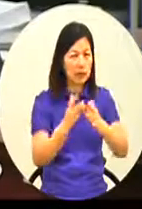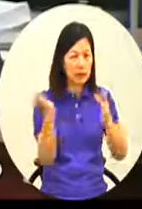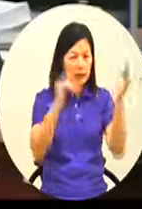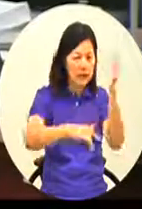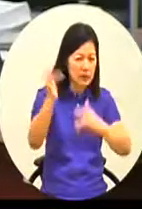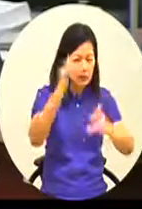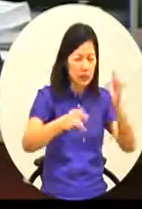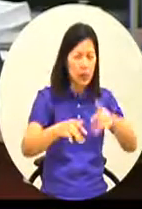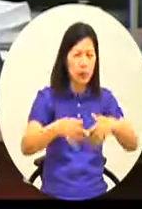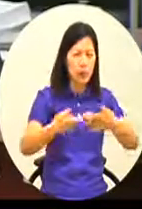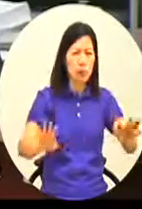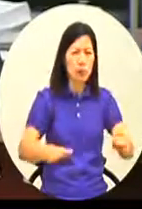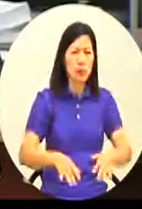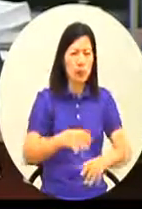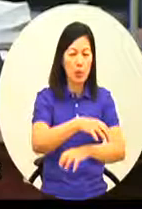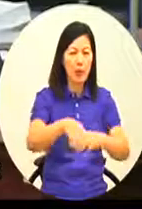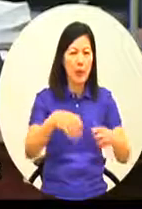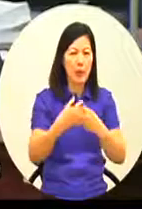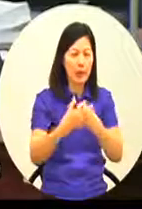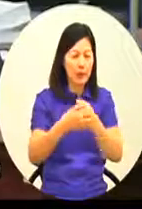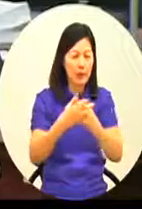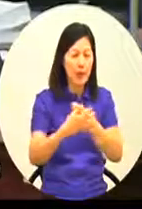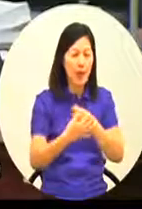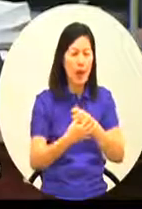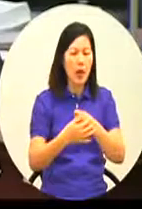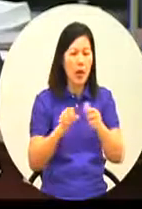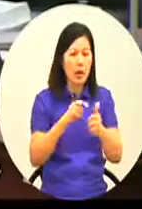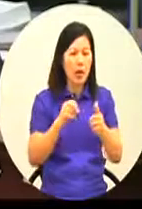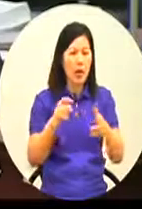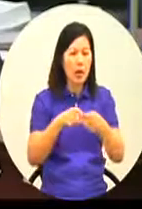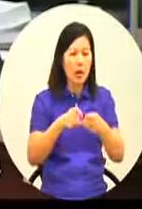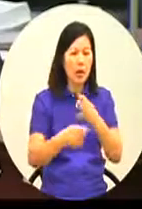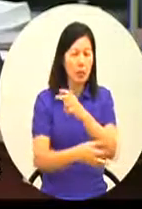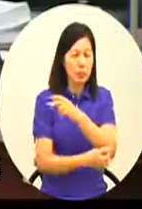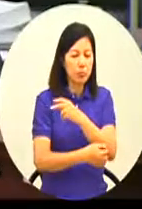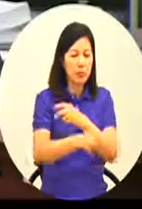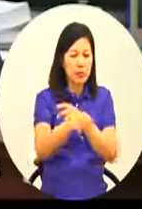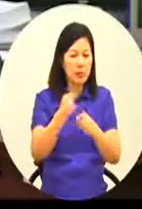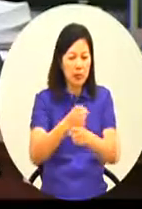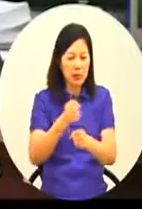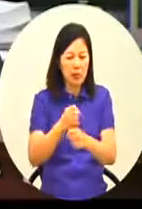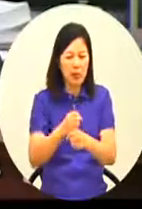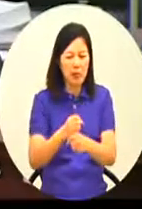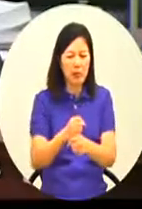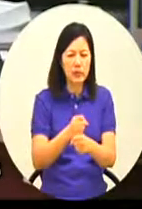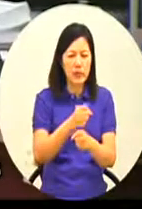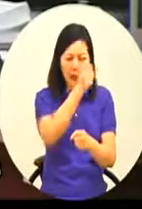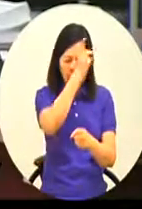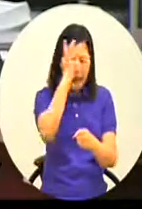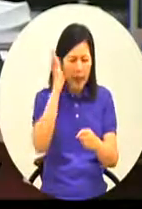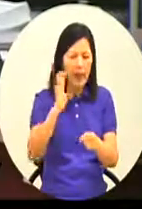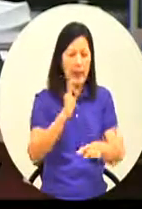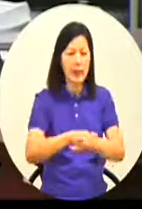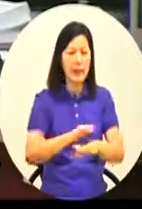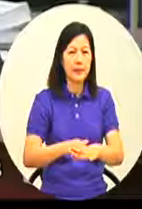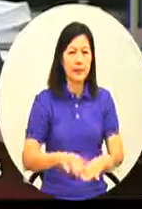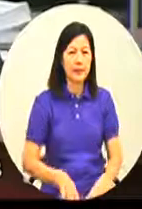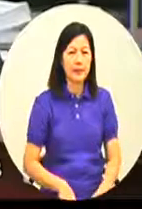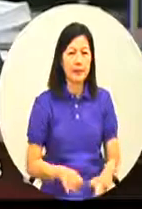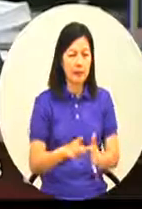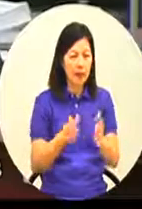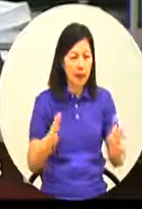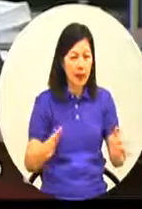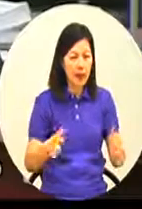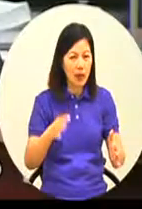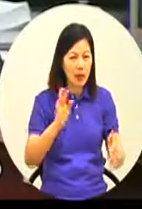侪。敢那只环保局跟阳光处的人要做这项活，拢做袂离啊，拢无法当做。我来讲，等下一段时间，好这物件发